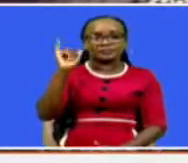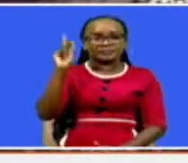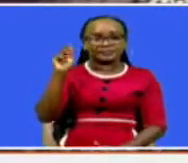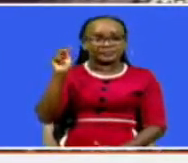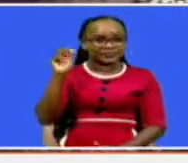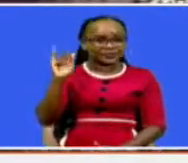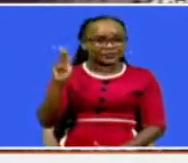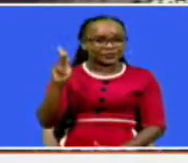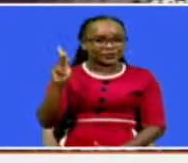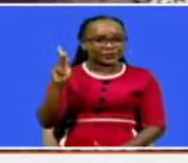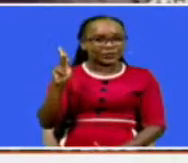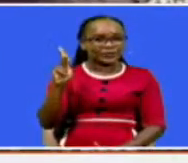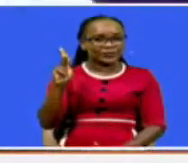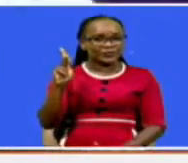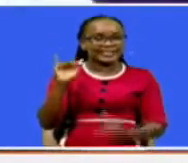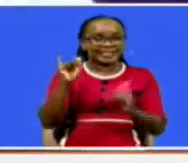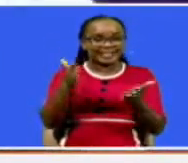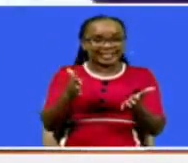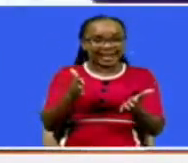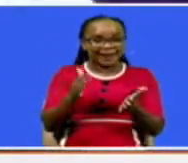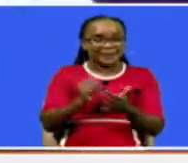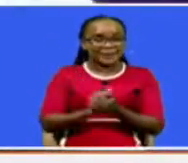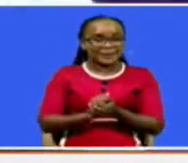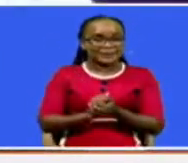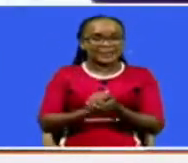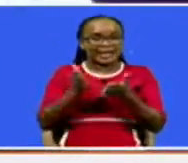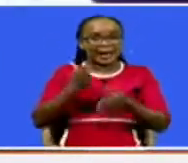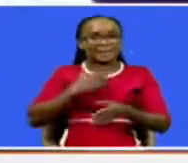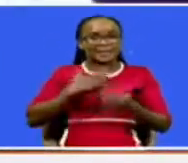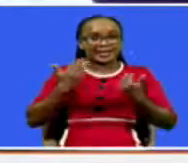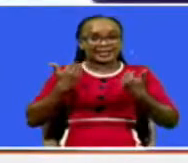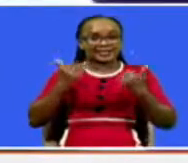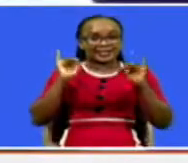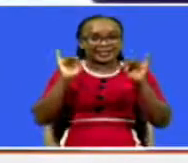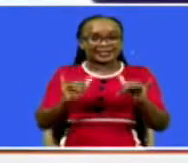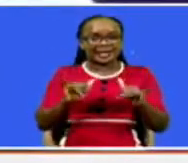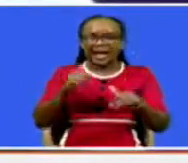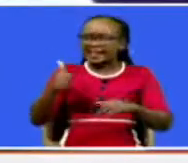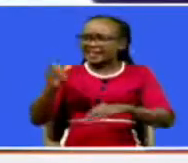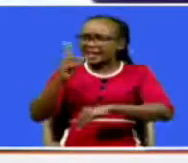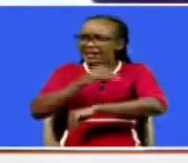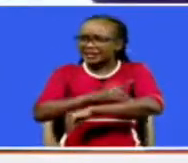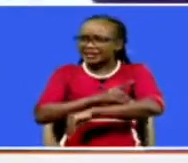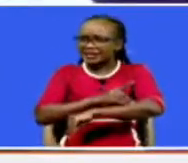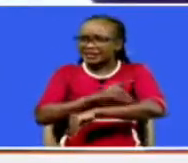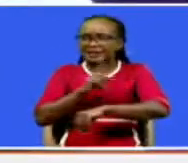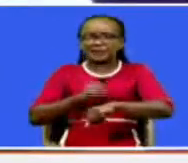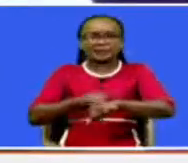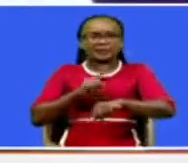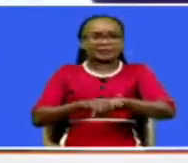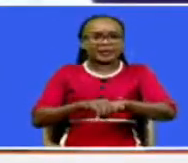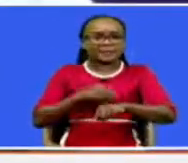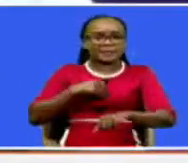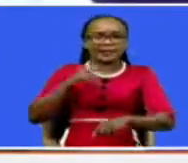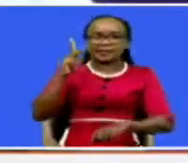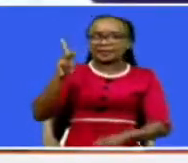nililima nikaenda Kikuyuni na nikaenda Rudiani. Sasa mimi nakaa siko ingine nilikuwa